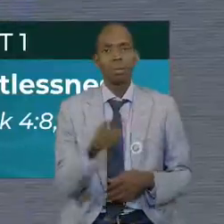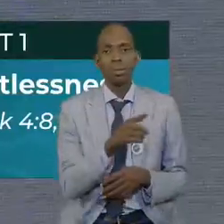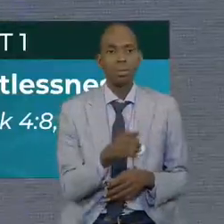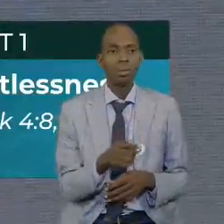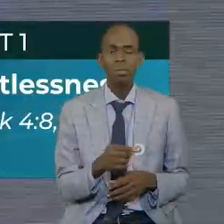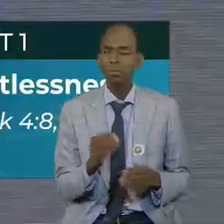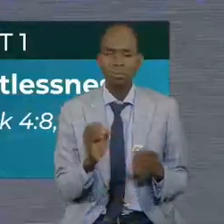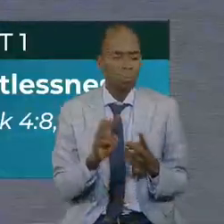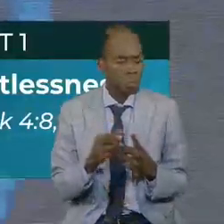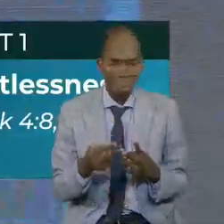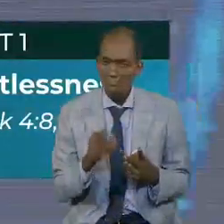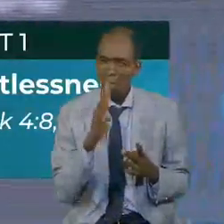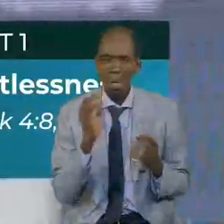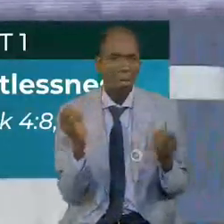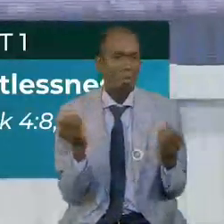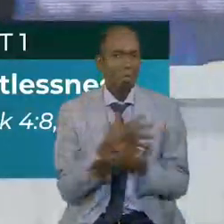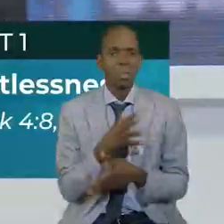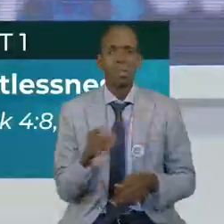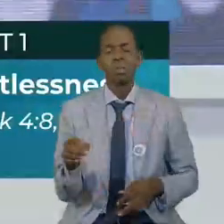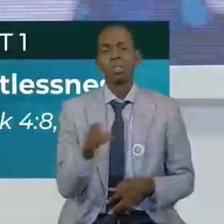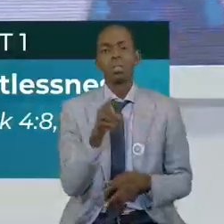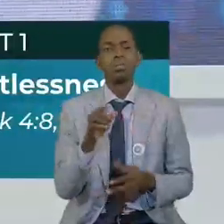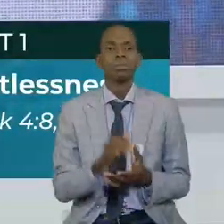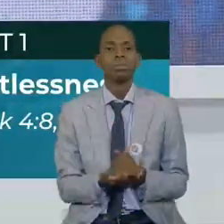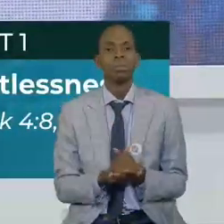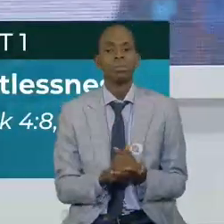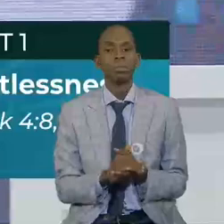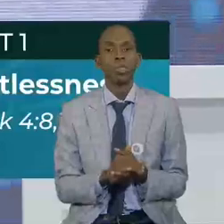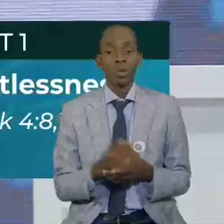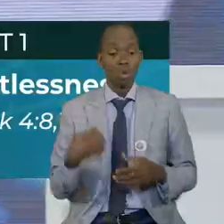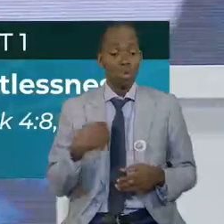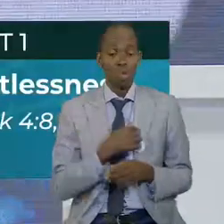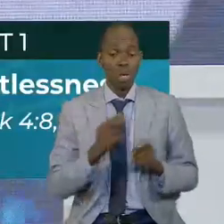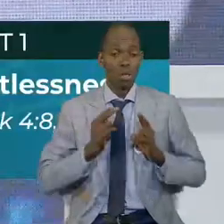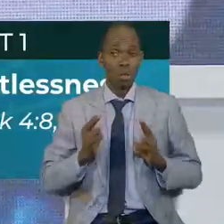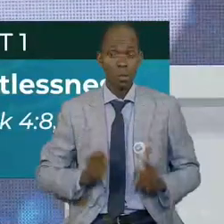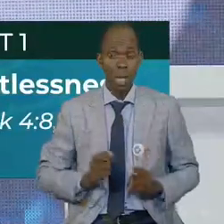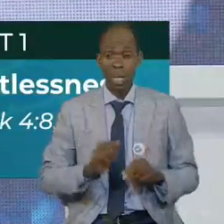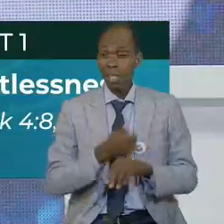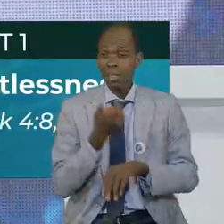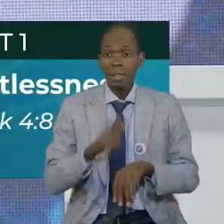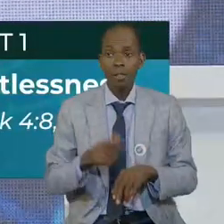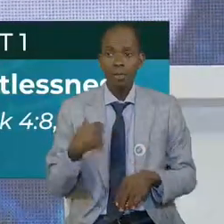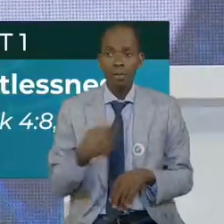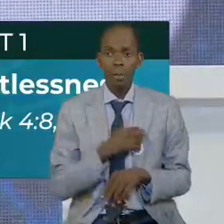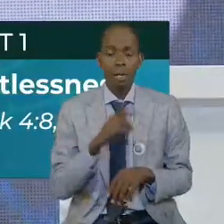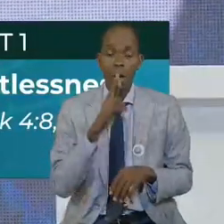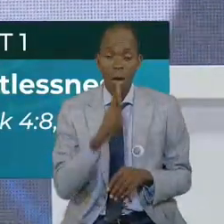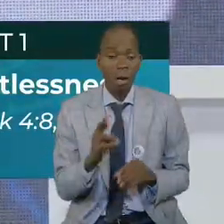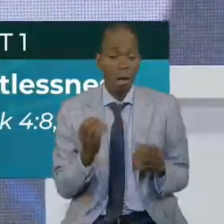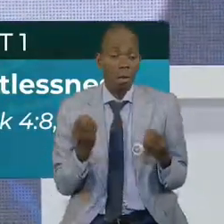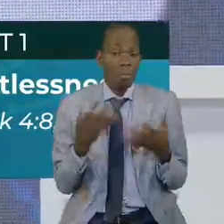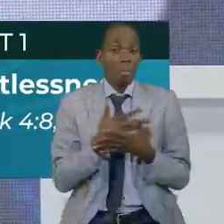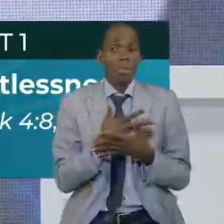of them. Et ne soyez point effrayés devant eux. We human beings, whenever we are afraid. Nous les êtres humains, chaque fois que nous avons